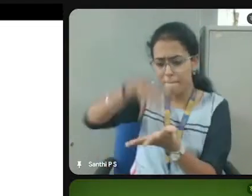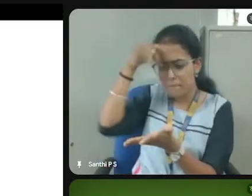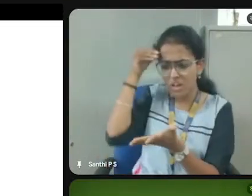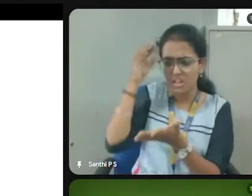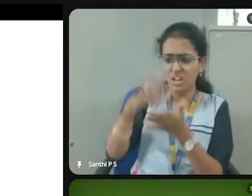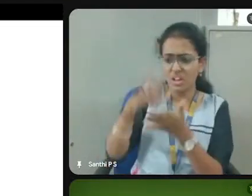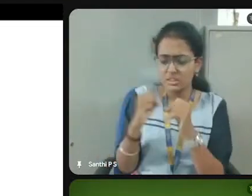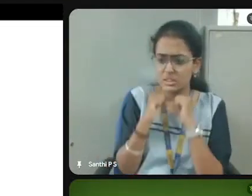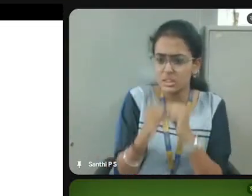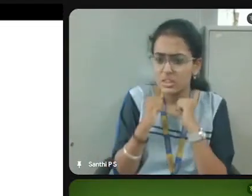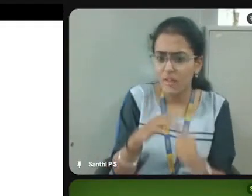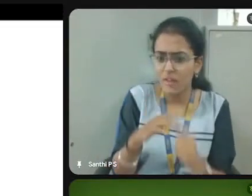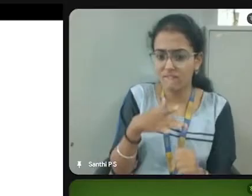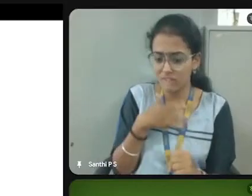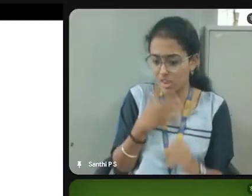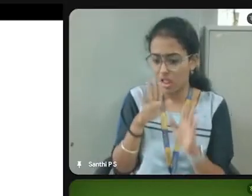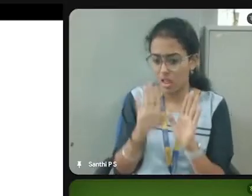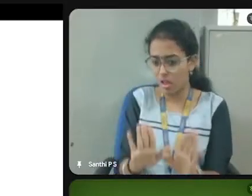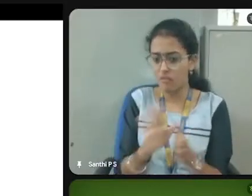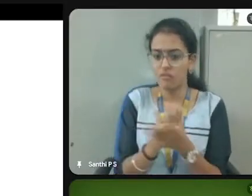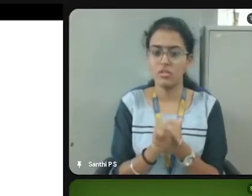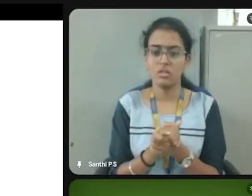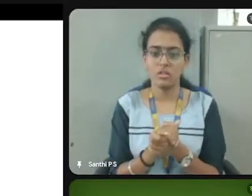നല്ല ബുദ്ധിമുട്ട് പോലെയാണ് എനിക്ക് ഫീൽ ചെയ്യുന്നത്.